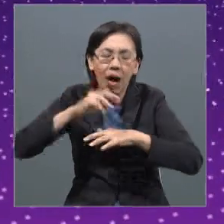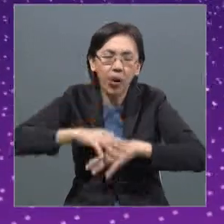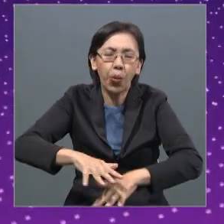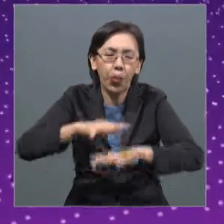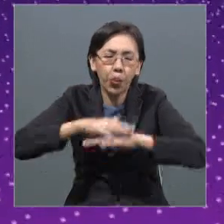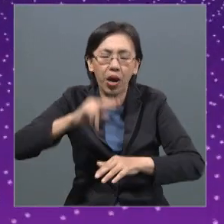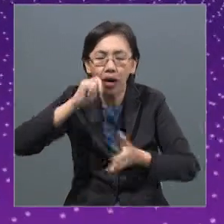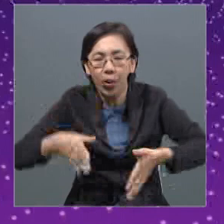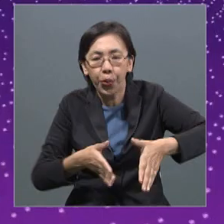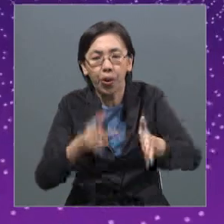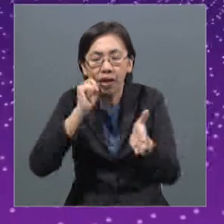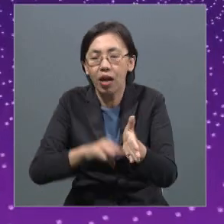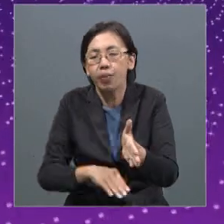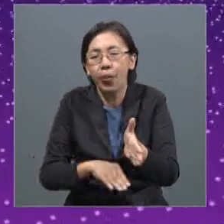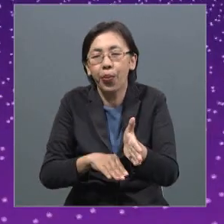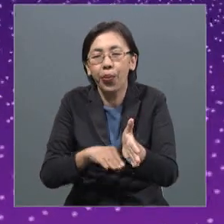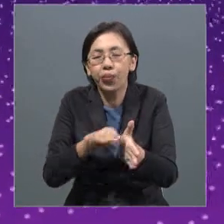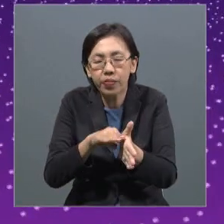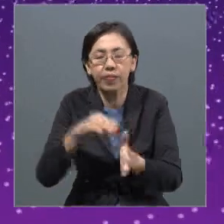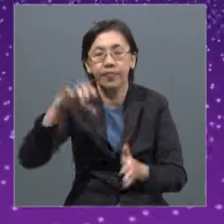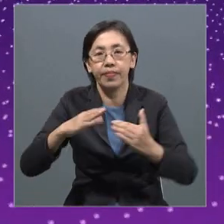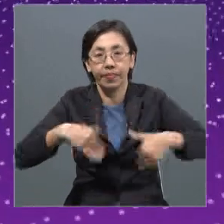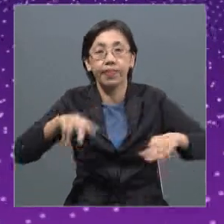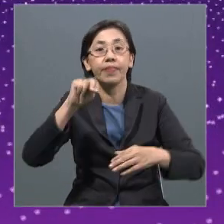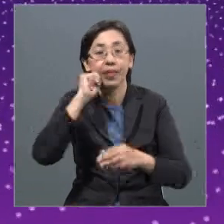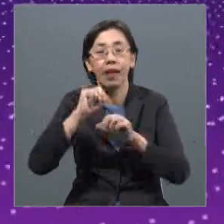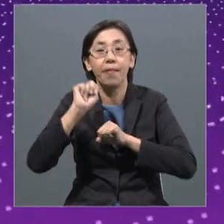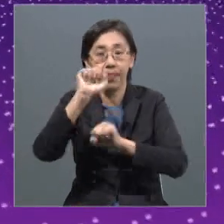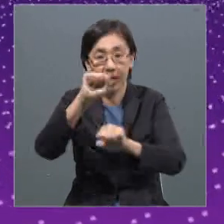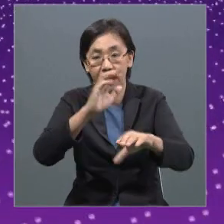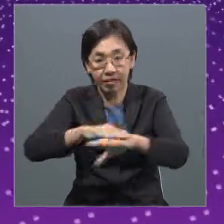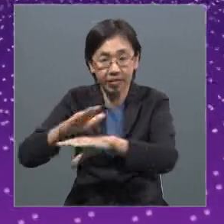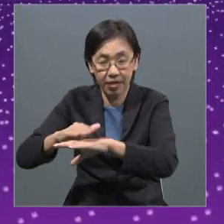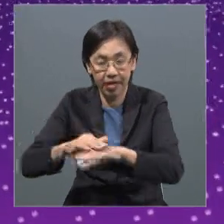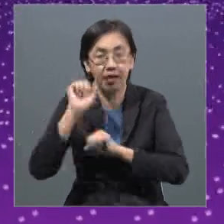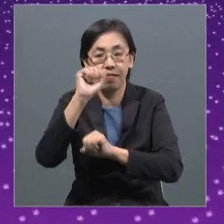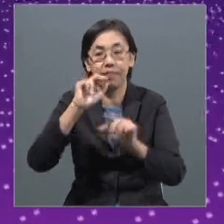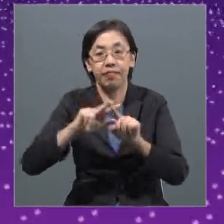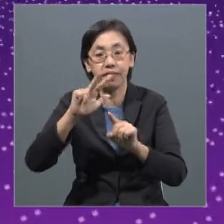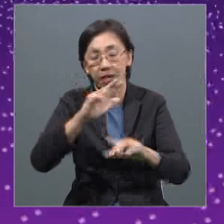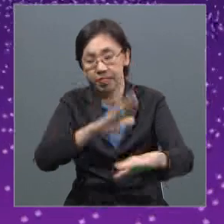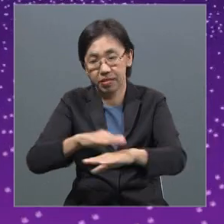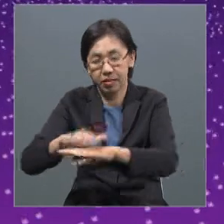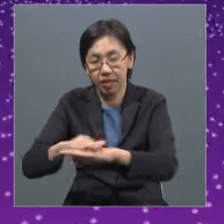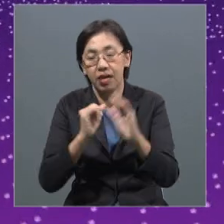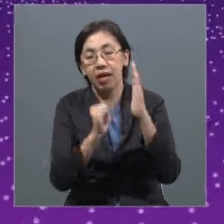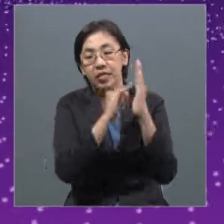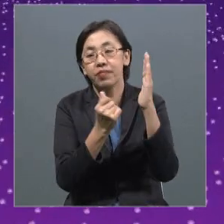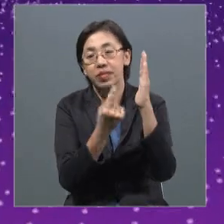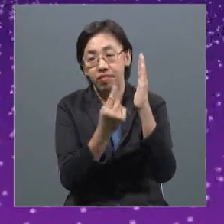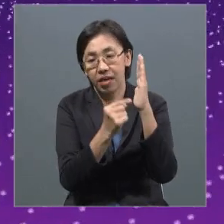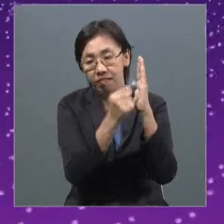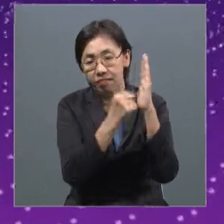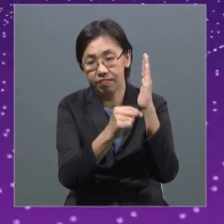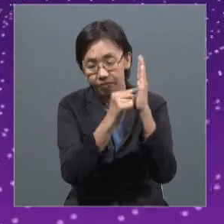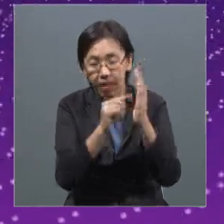แม่น้ำต่างๆเนี่ยมีเพิ่มขึ้นทางกรมชลประธานจึงประกาศเตือนออกมาเป็นฉบับที่ 3แล้วนะคะ 11จังหวัดลุ่มเจ้าพระยา